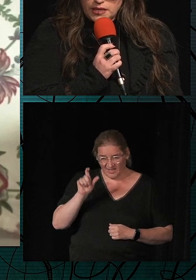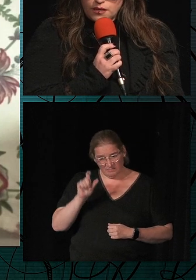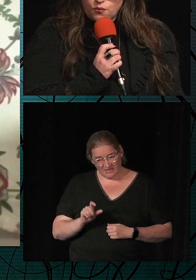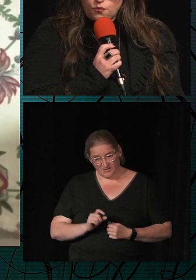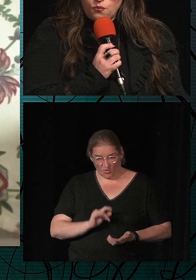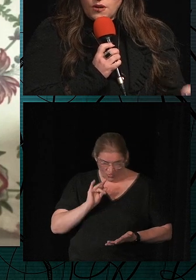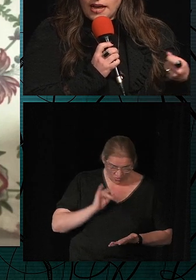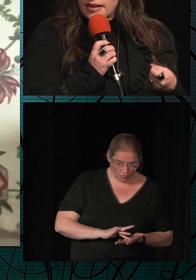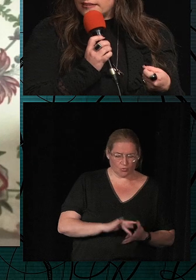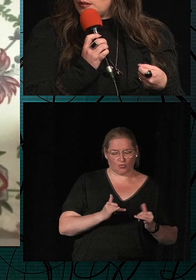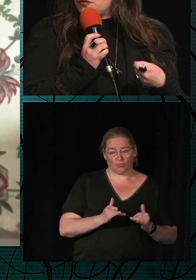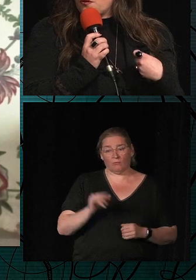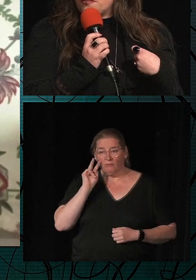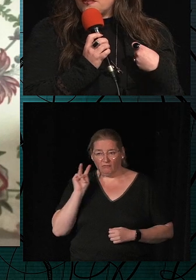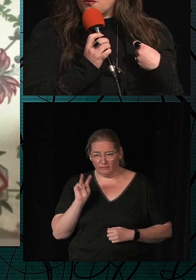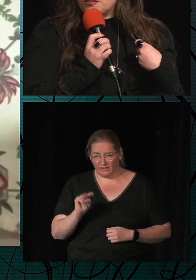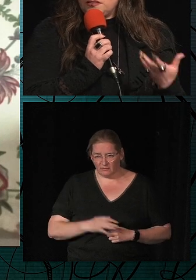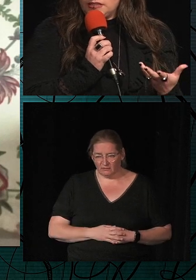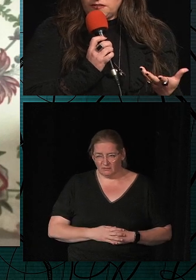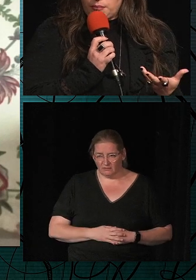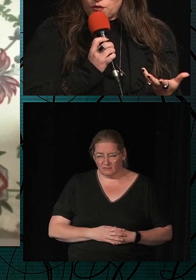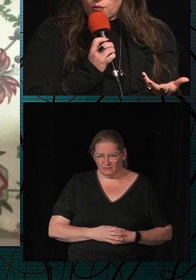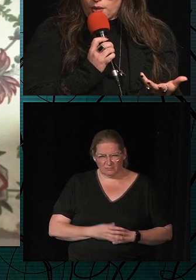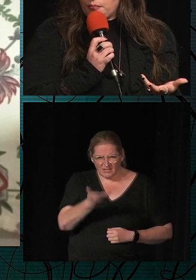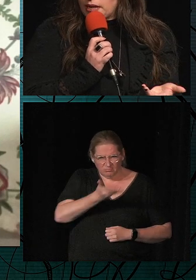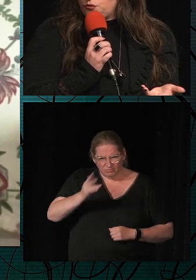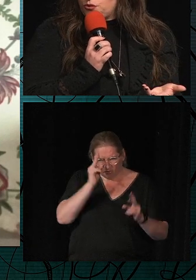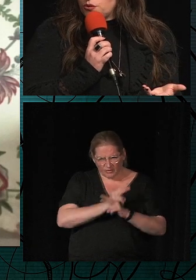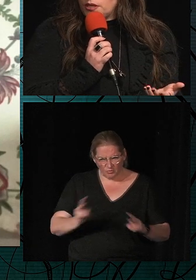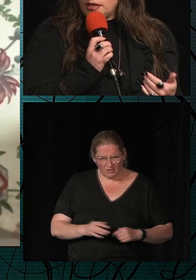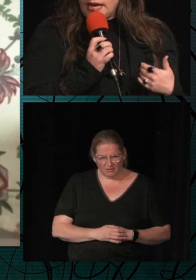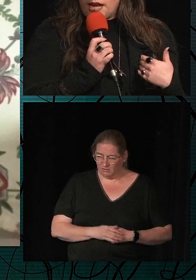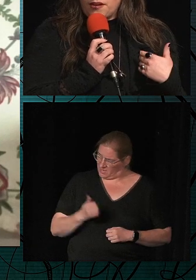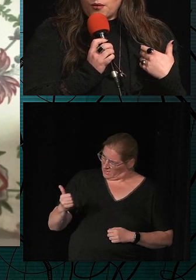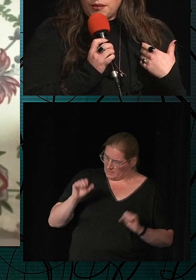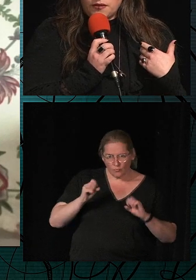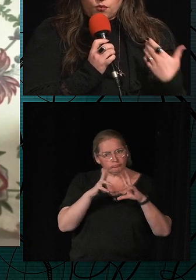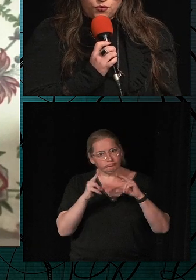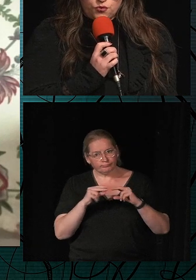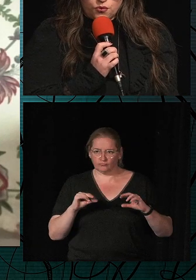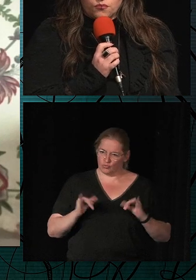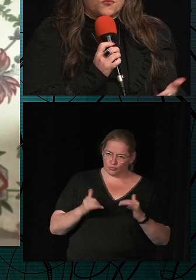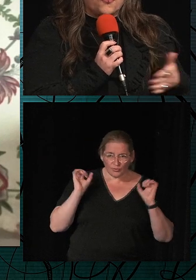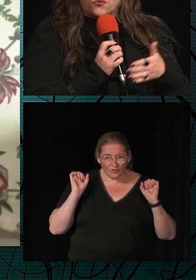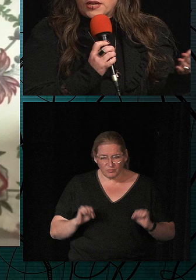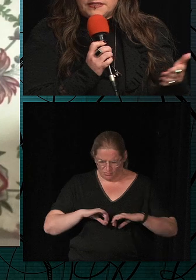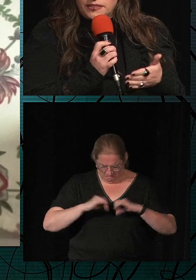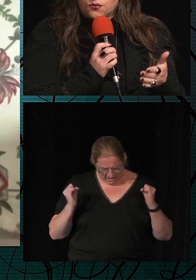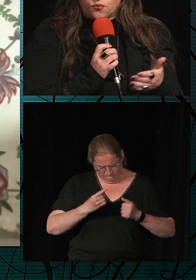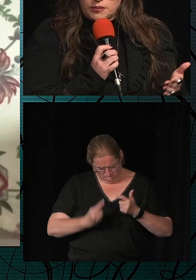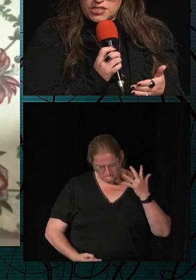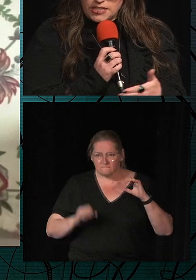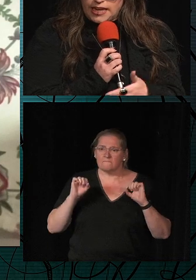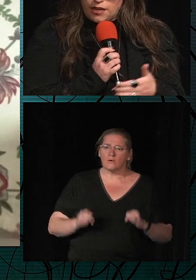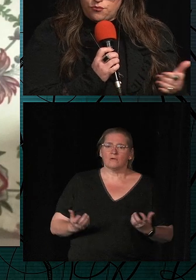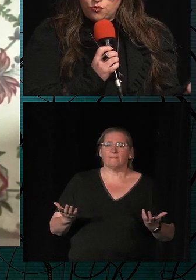a joué ou la regarder puisqueen fait en définitive la personne peut quand même parler du jeu elle va quand même être en mesure en tout cas si